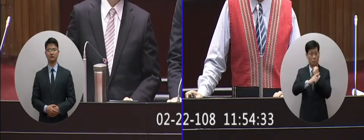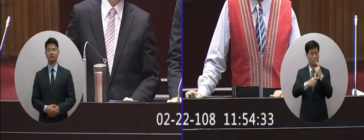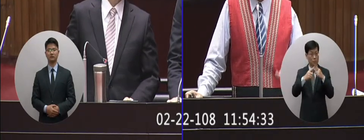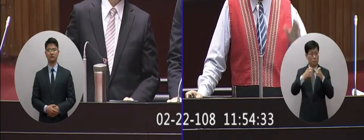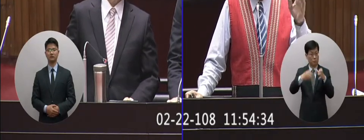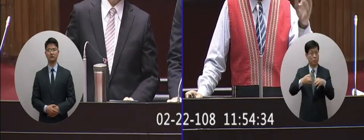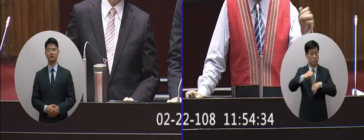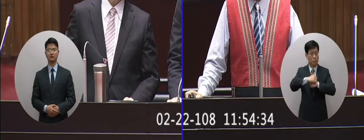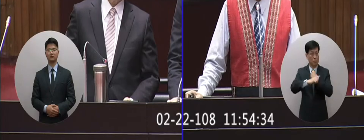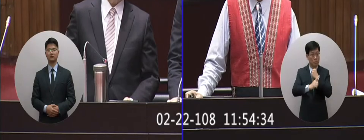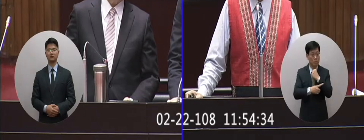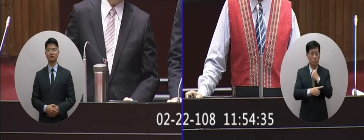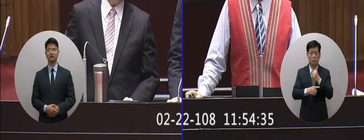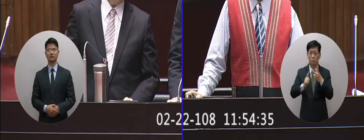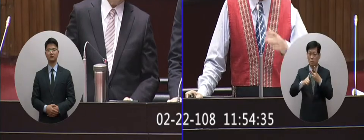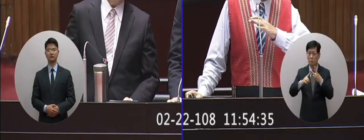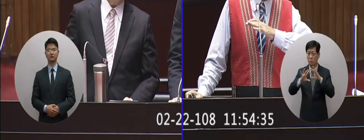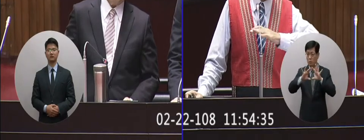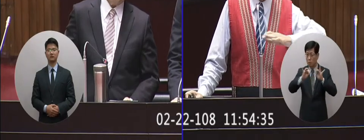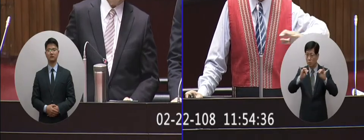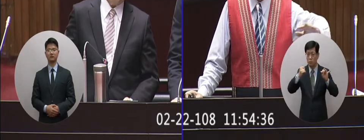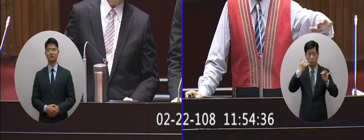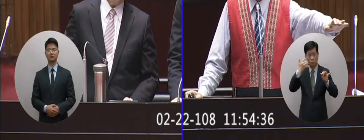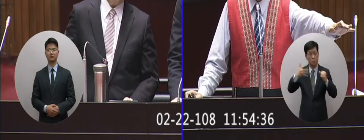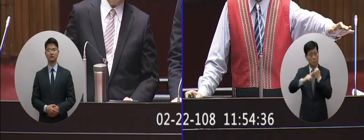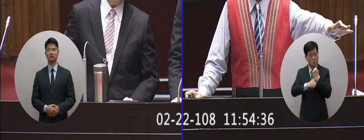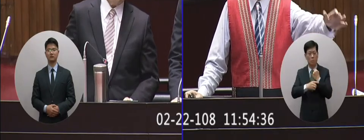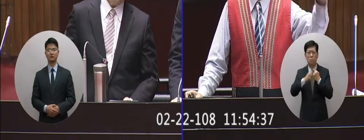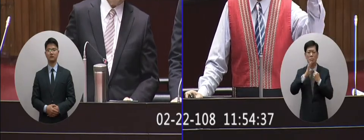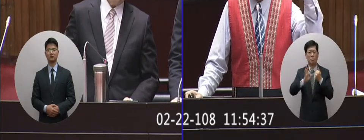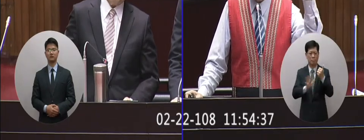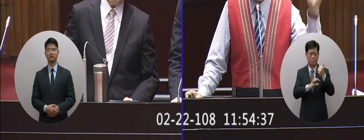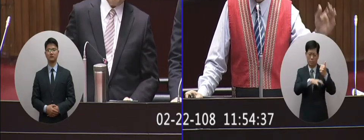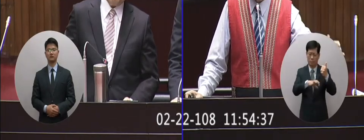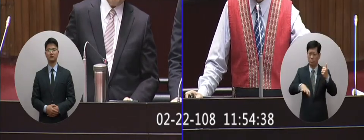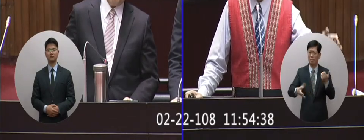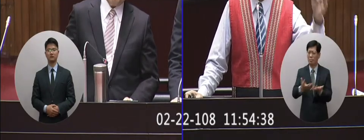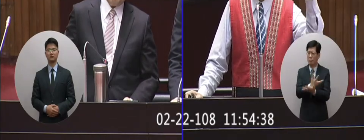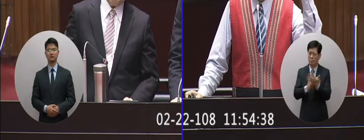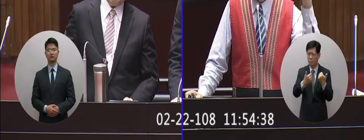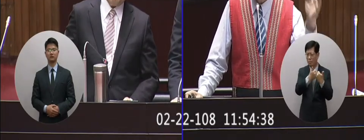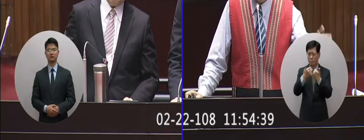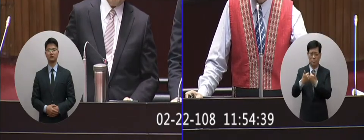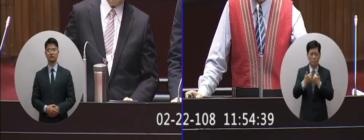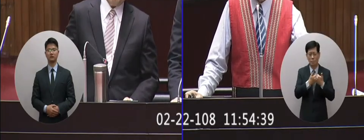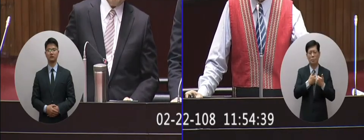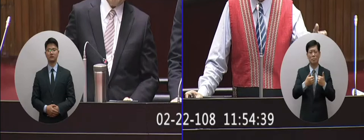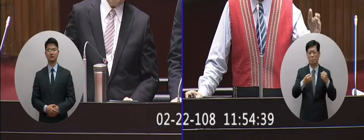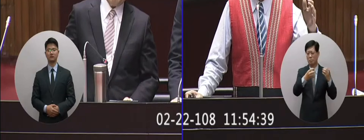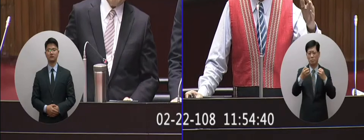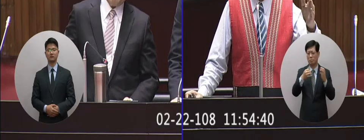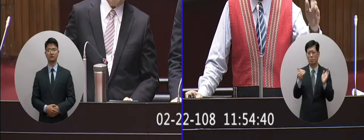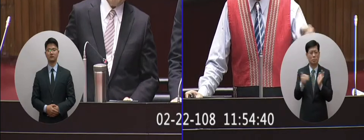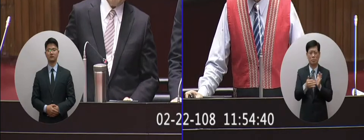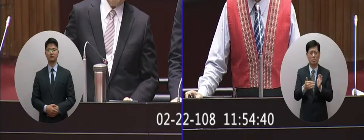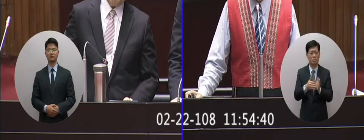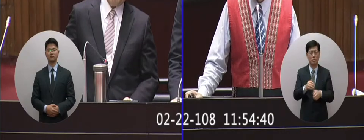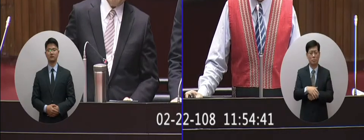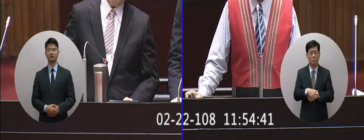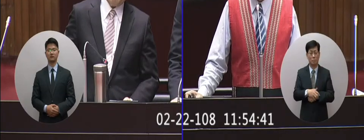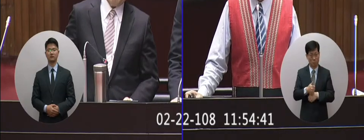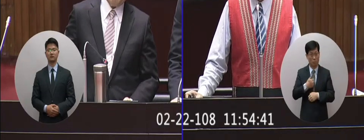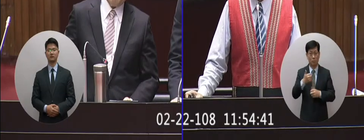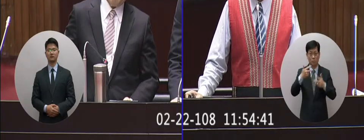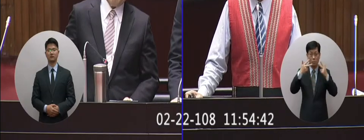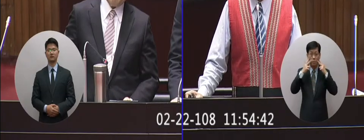办法或是土海法都是经过相关部会的开会协调。事实上原